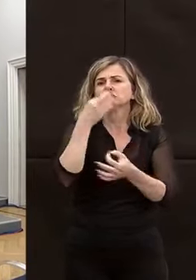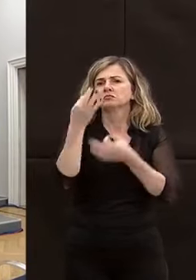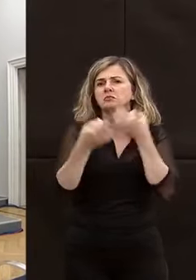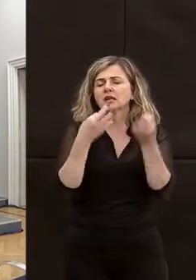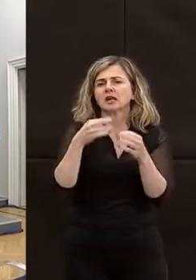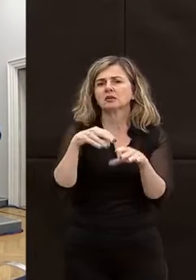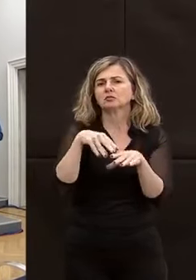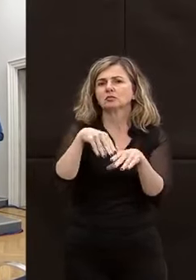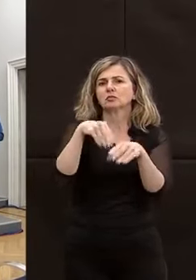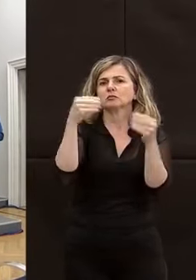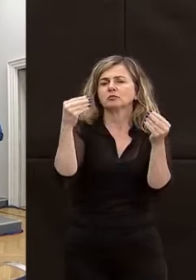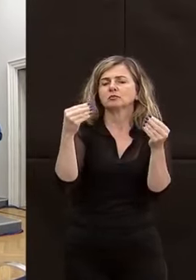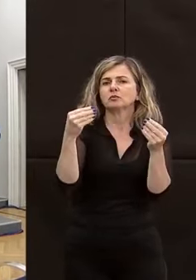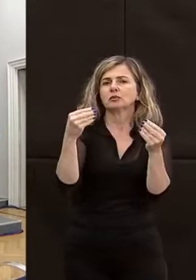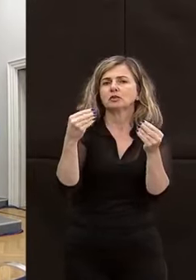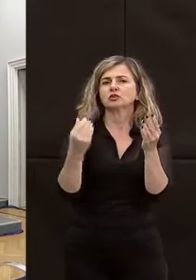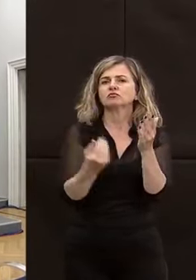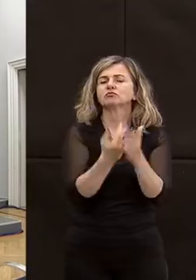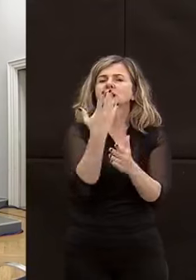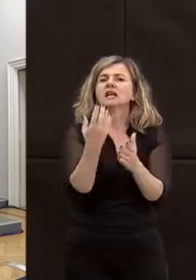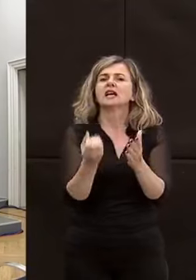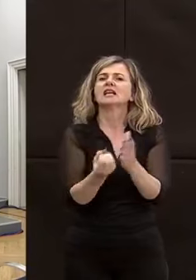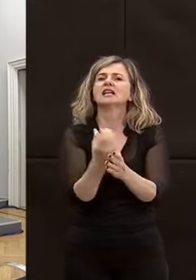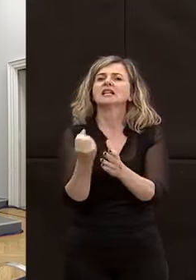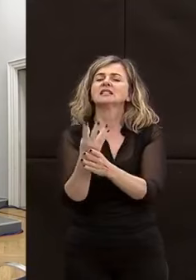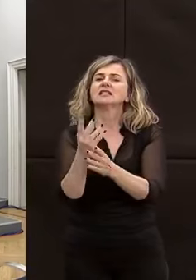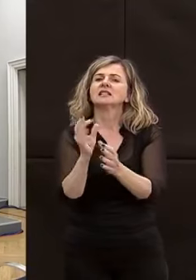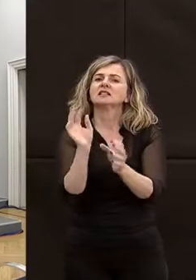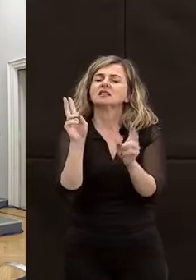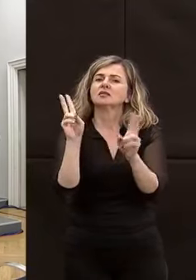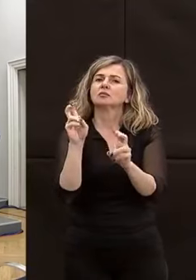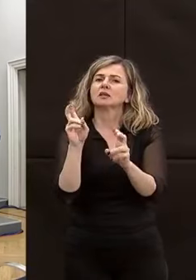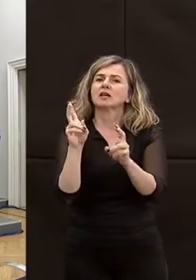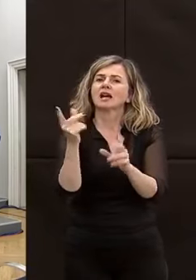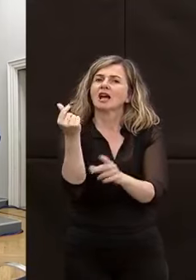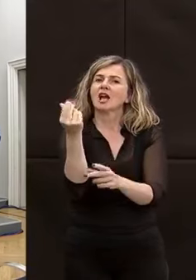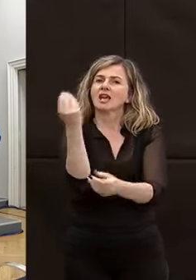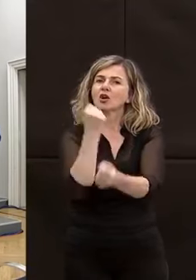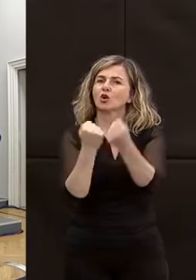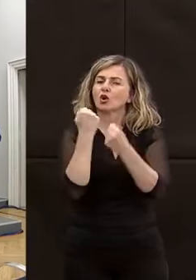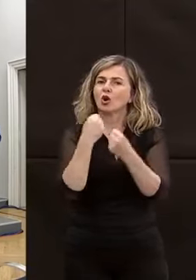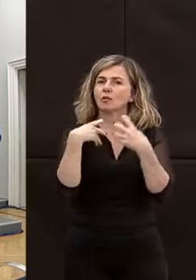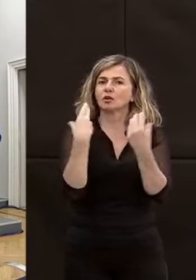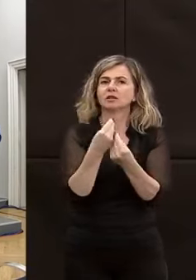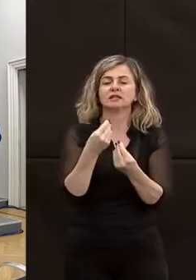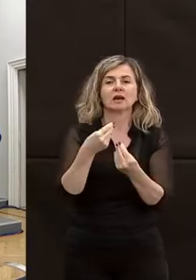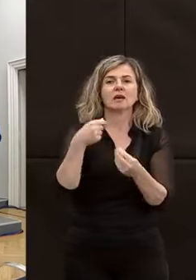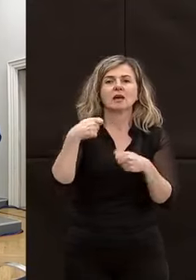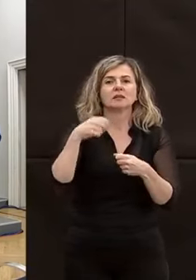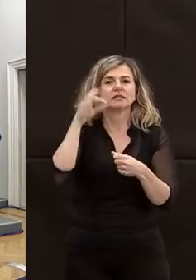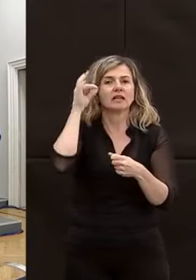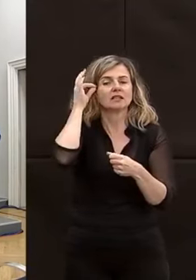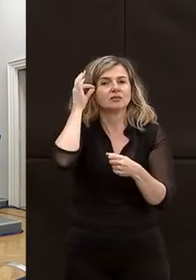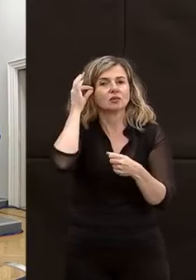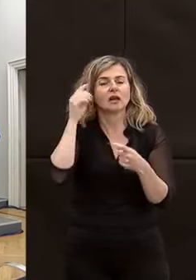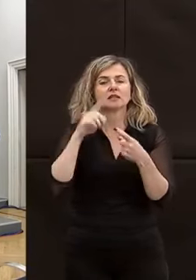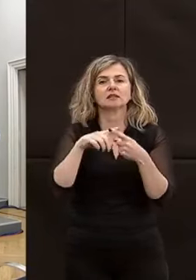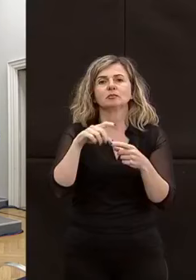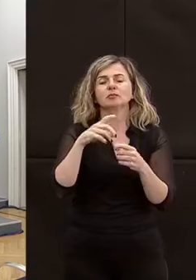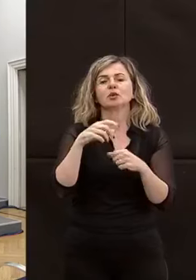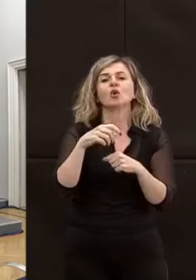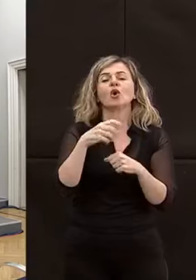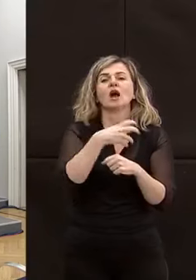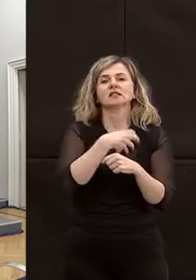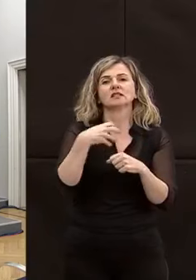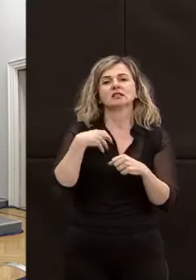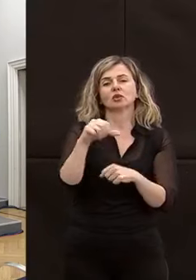prime iniziative di carattere economico con il presidente fugatti e l'assessore spinelli oggi ci